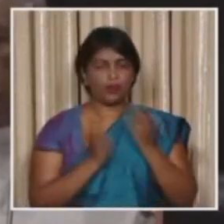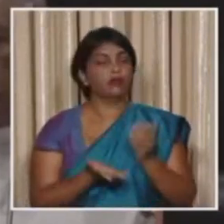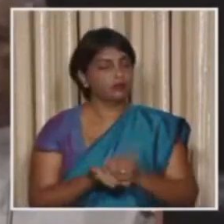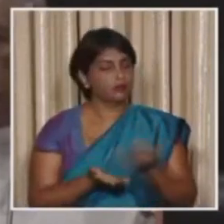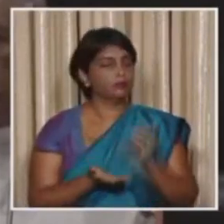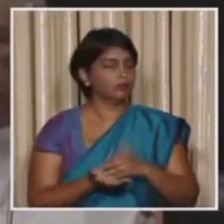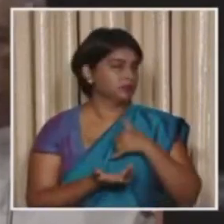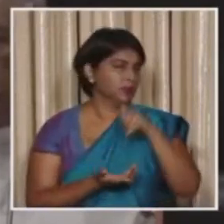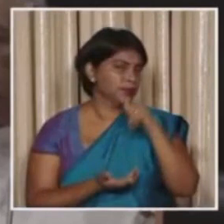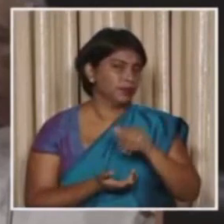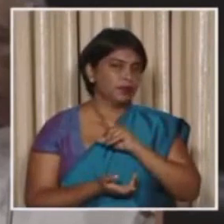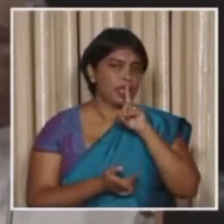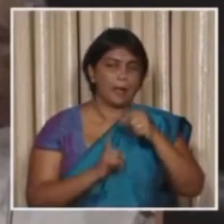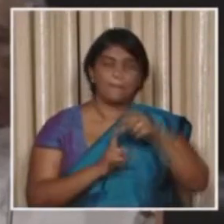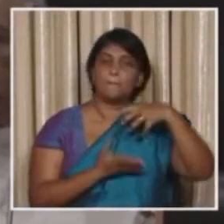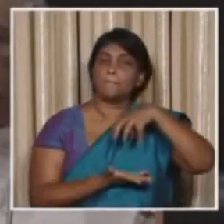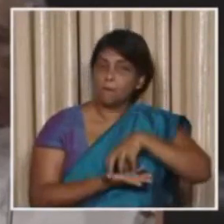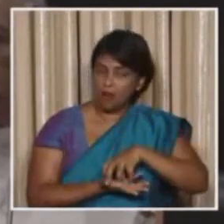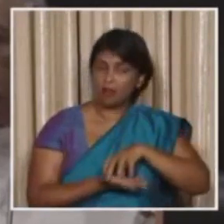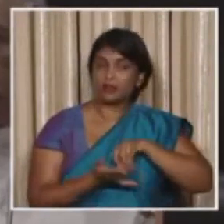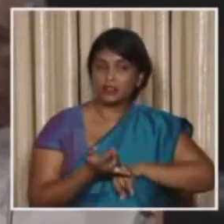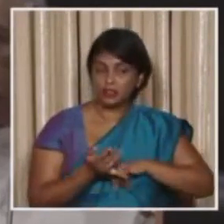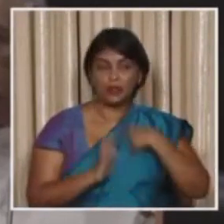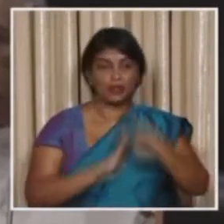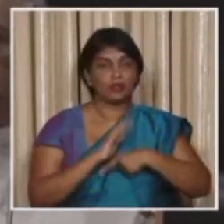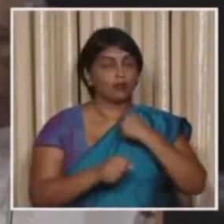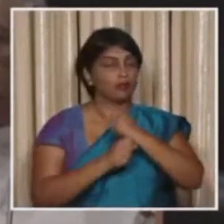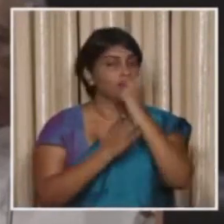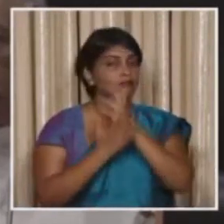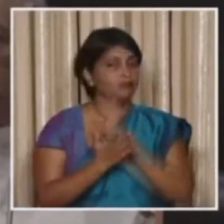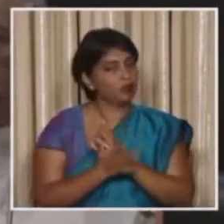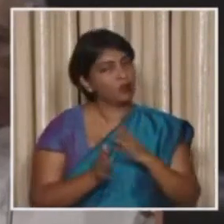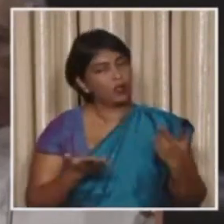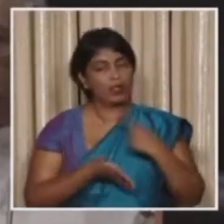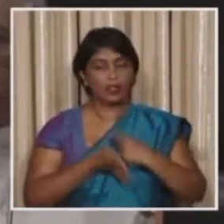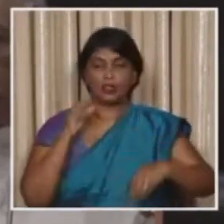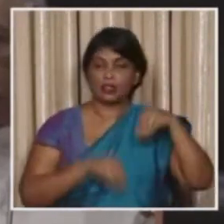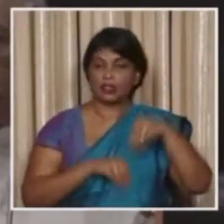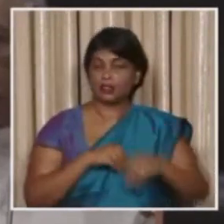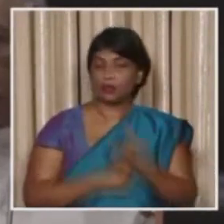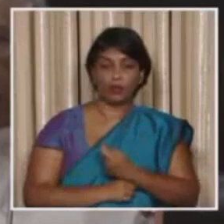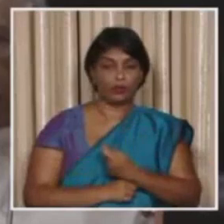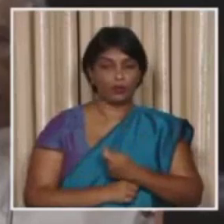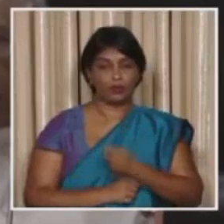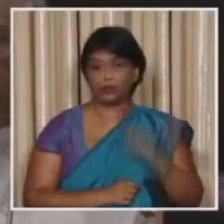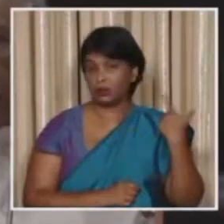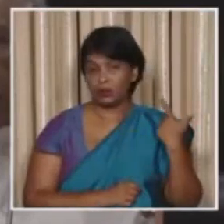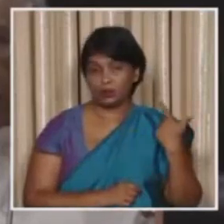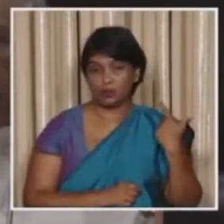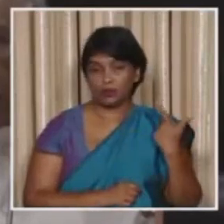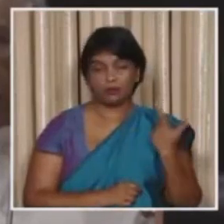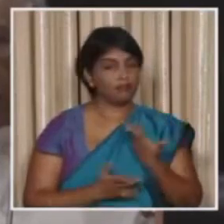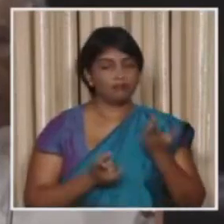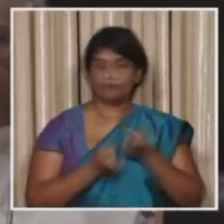යළිත් තහවුරු වන්නේ පළාත් සභාව ශ්‍රී ලංකාවේ ආණ්ඩු ක්‍රමයෙන් හෝ දේශපාලනයෙන් ඉවත් කළ නොහැකි